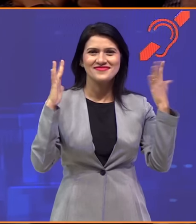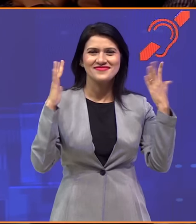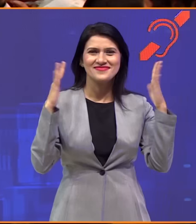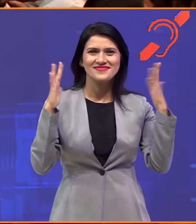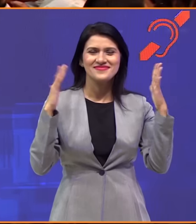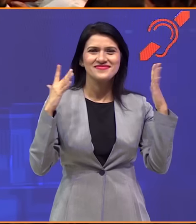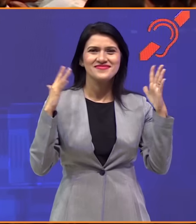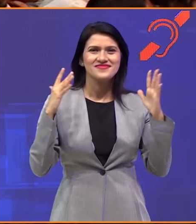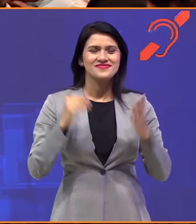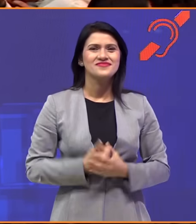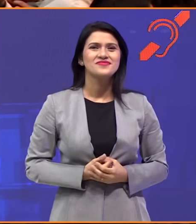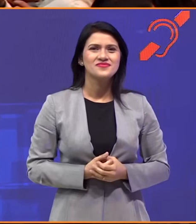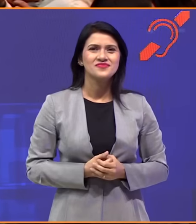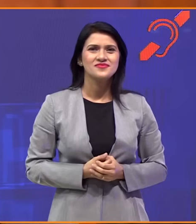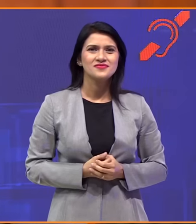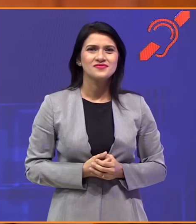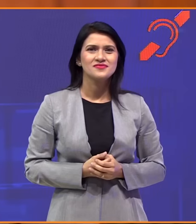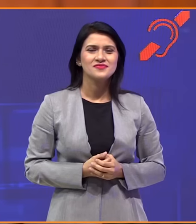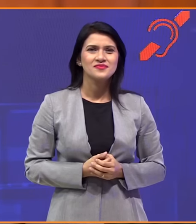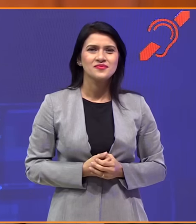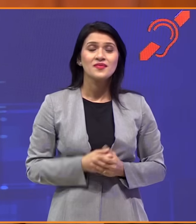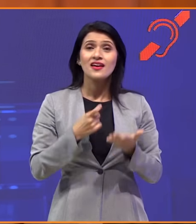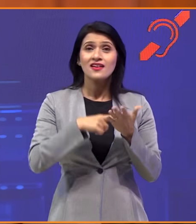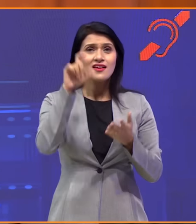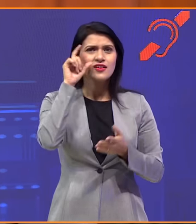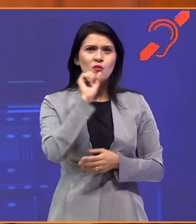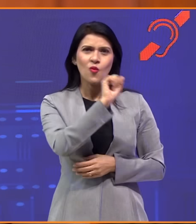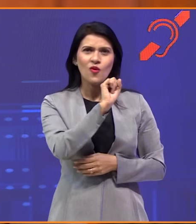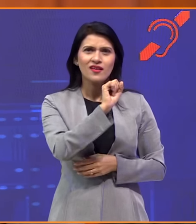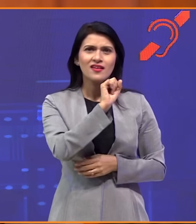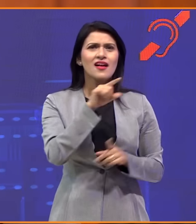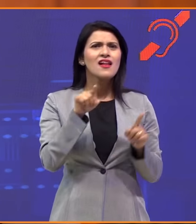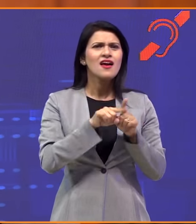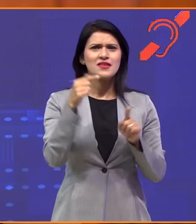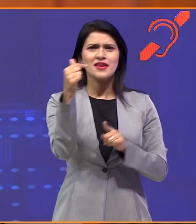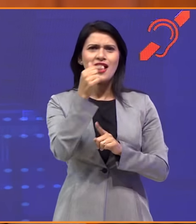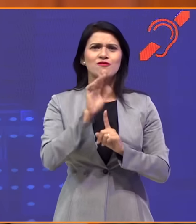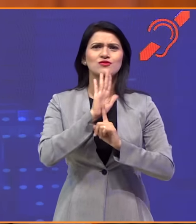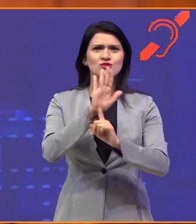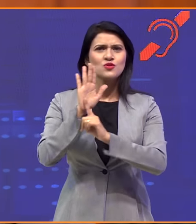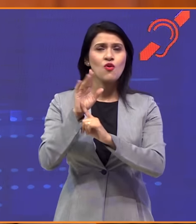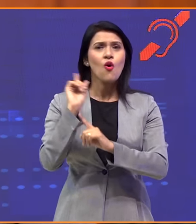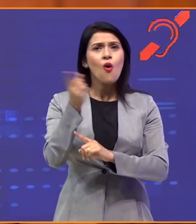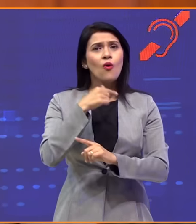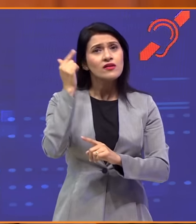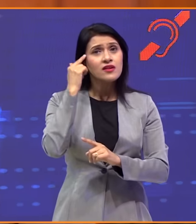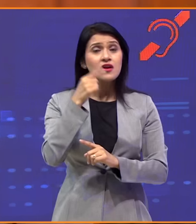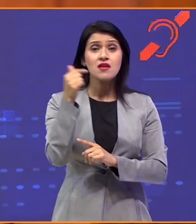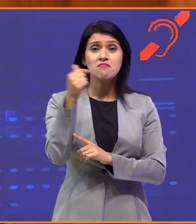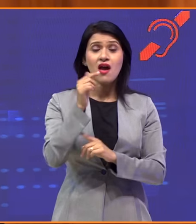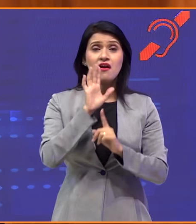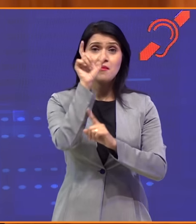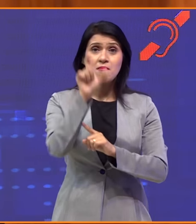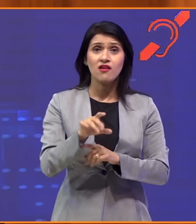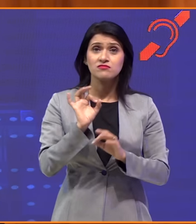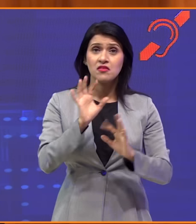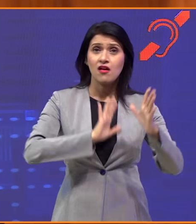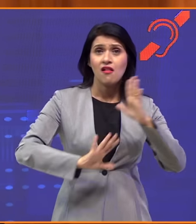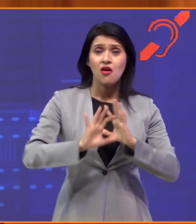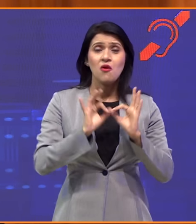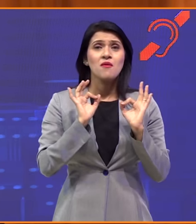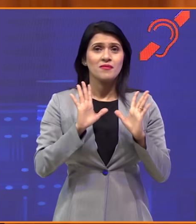में लेकिन आप अच्छे बले खलनायक बने थे फिल्म इंडस्ट्री को लगता था एक अच्छा विलन आ गया है